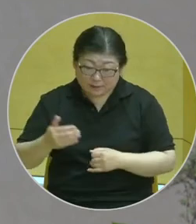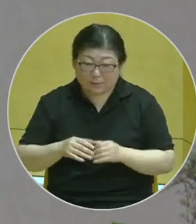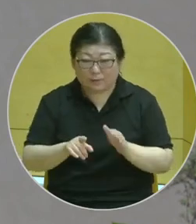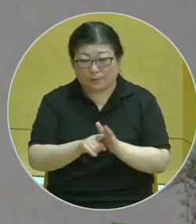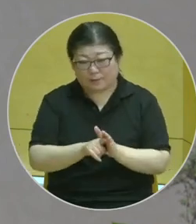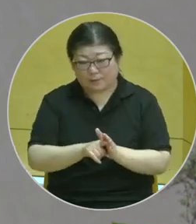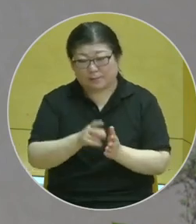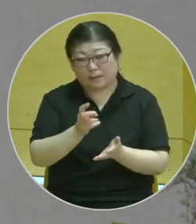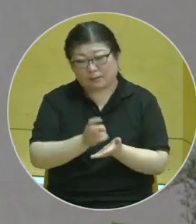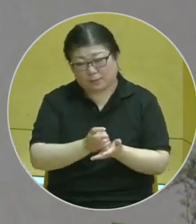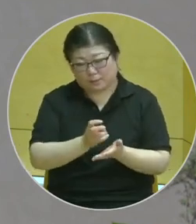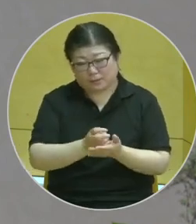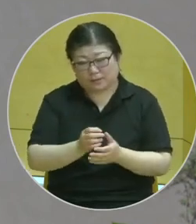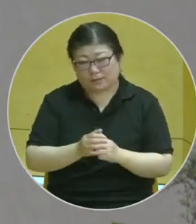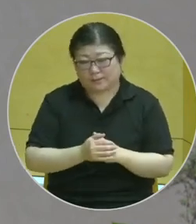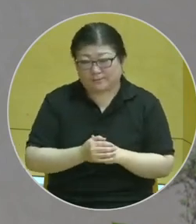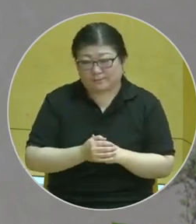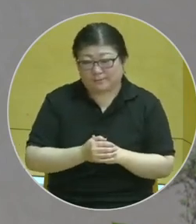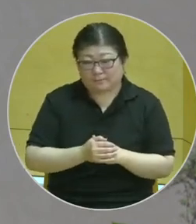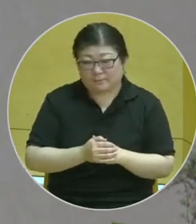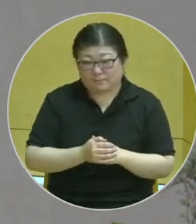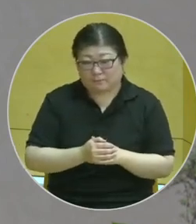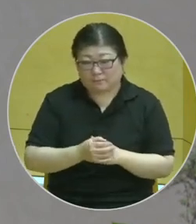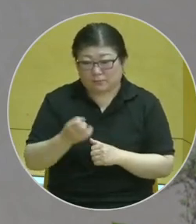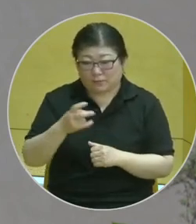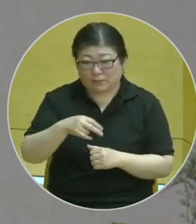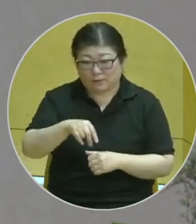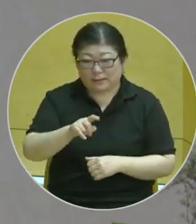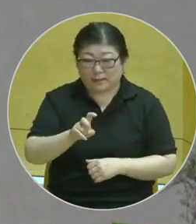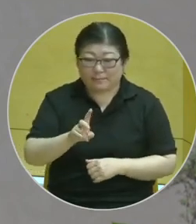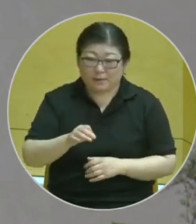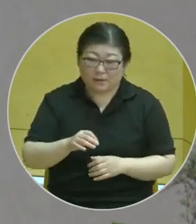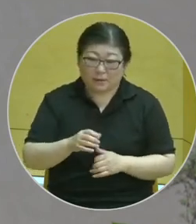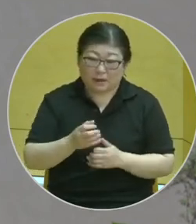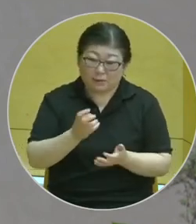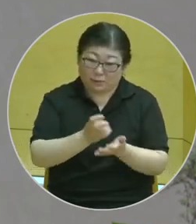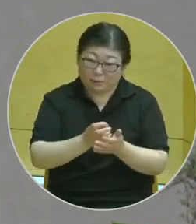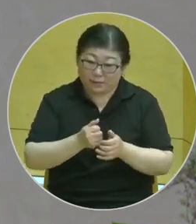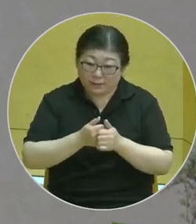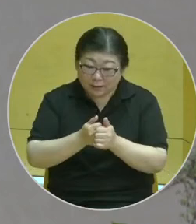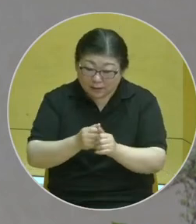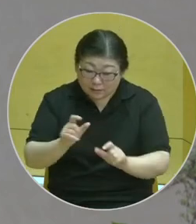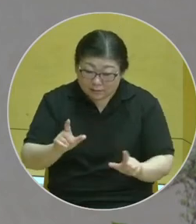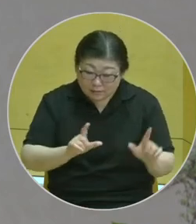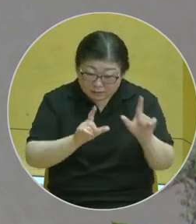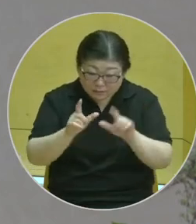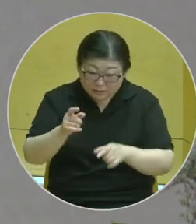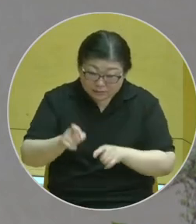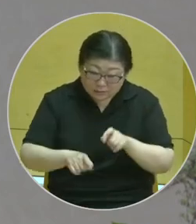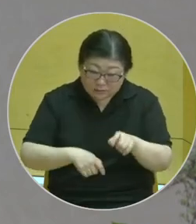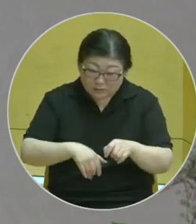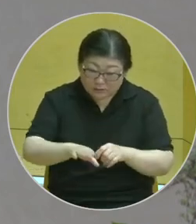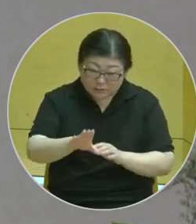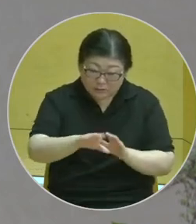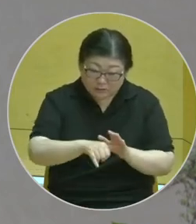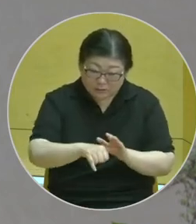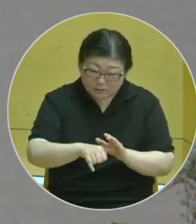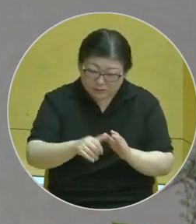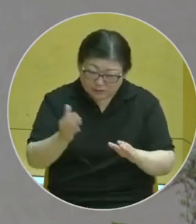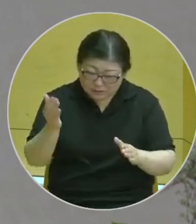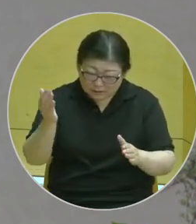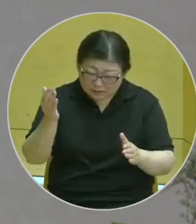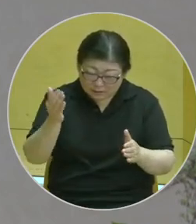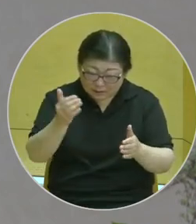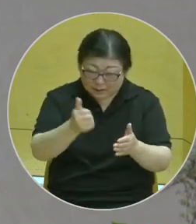그런 돌이 그리고 다 4명의 도리를 따라서 걸어갈 때에 까지 아름다운 삶으로